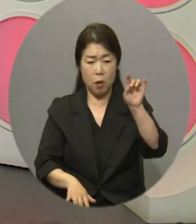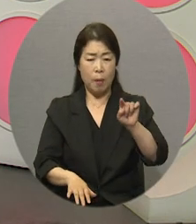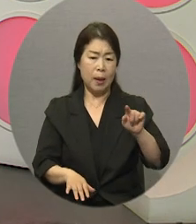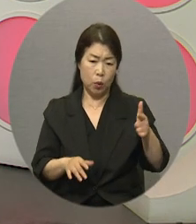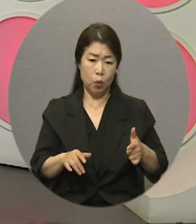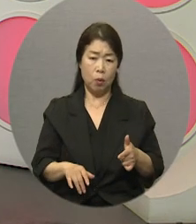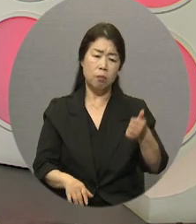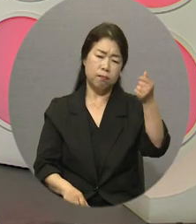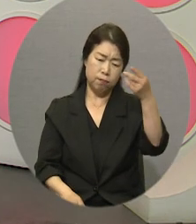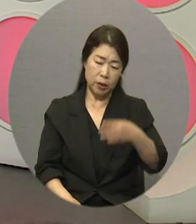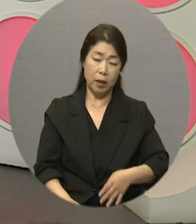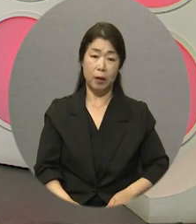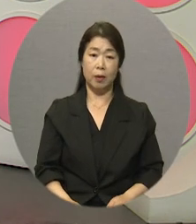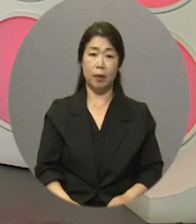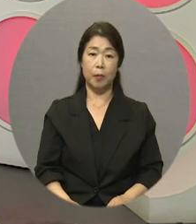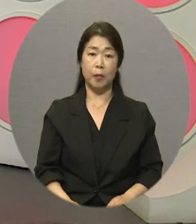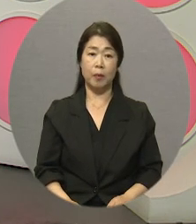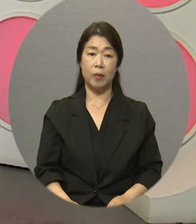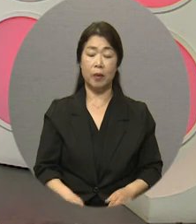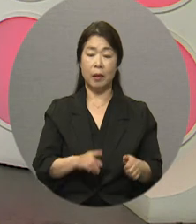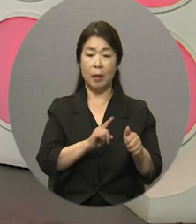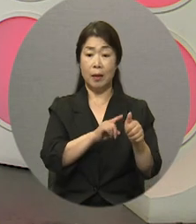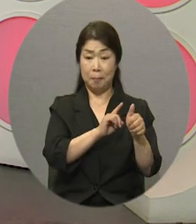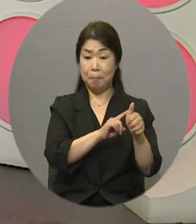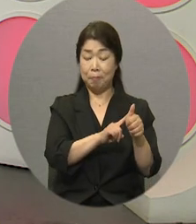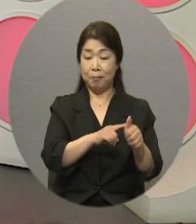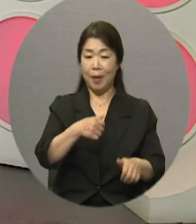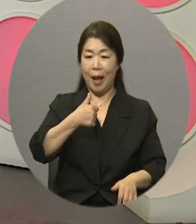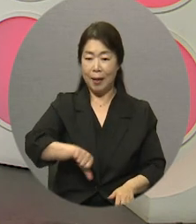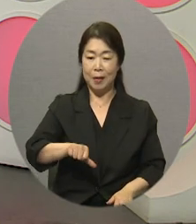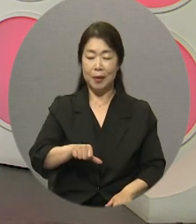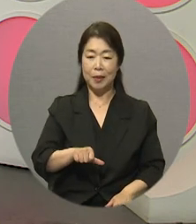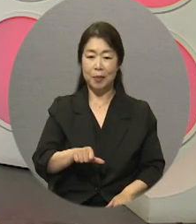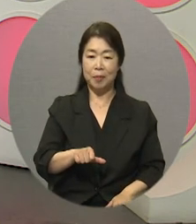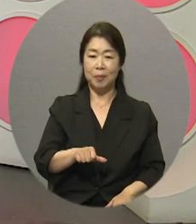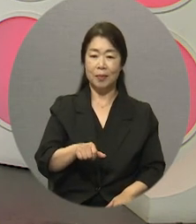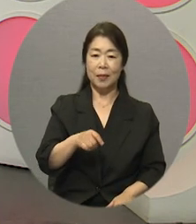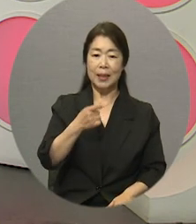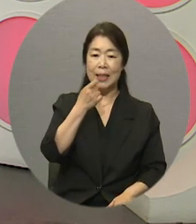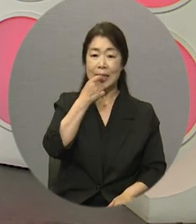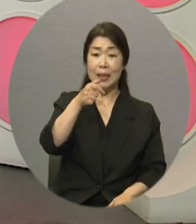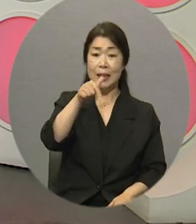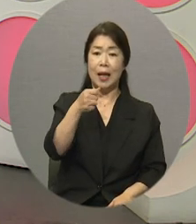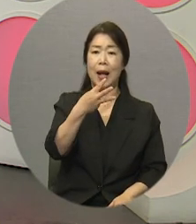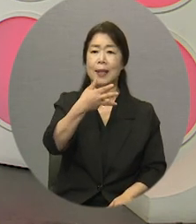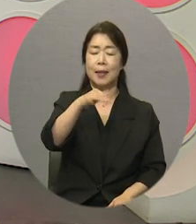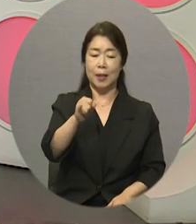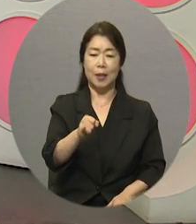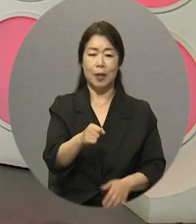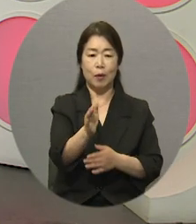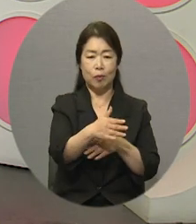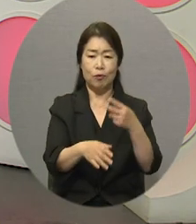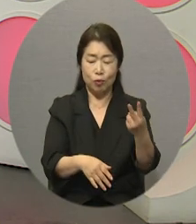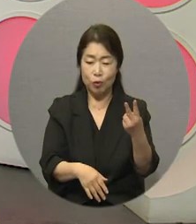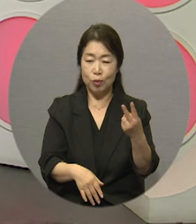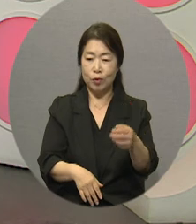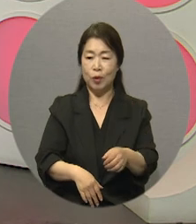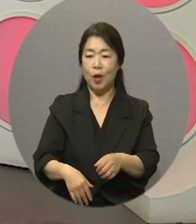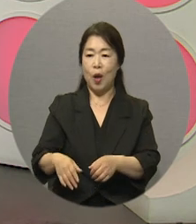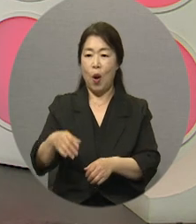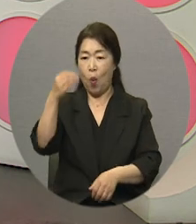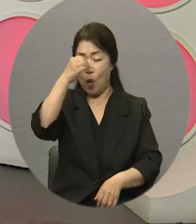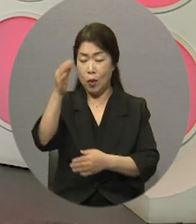죄송하기도 했습니다. 저는 아들 몫의 갈치 두 마리에다가 동태까지 더 샀습니다. 할머니는 제게 고등어